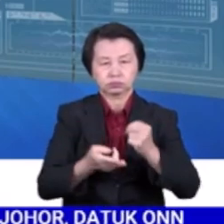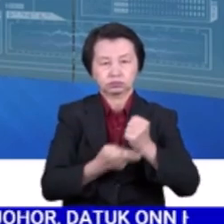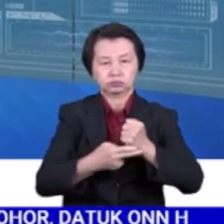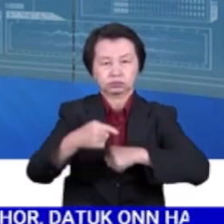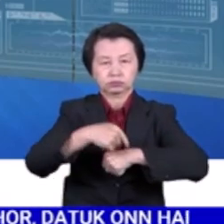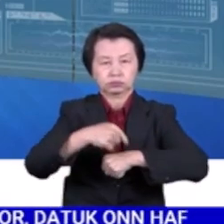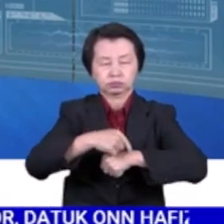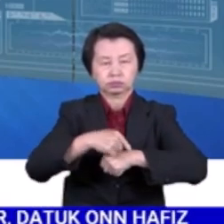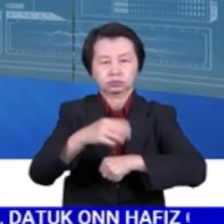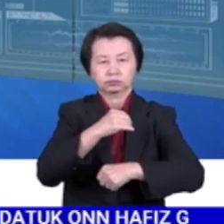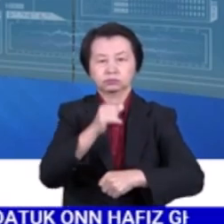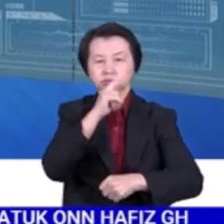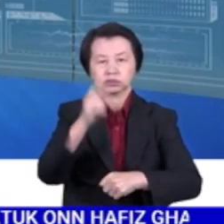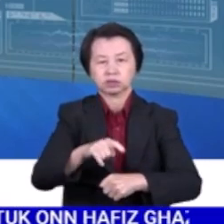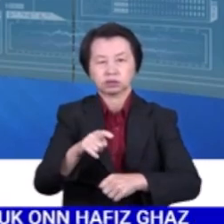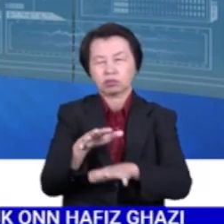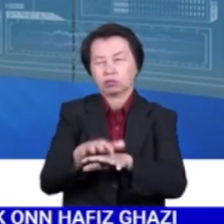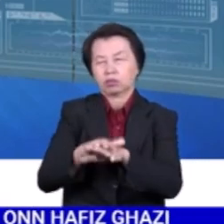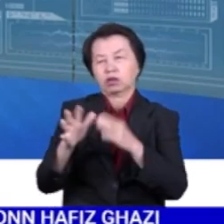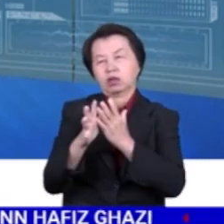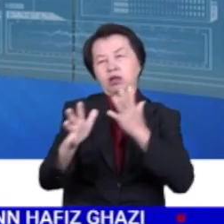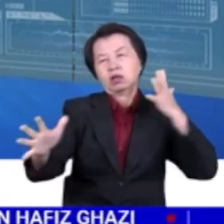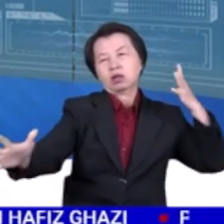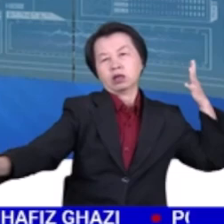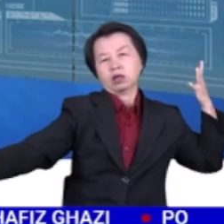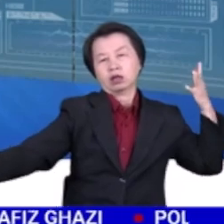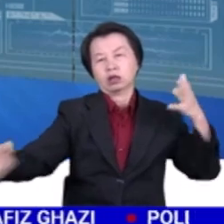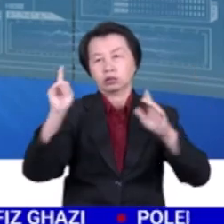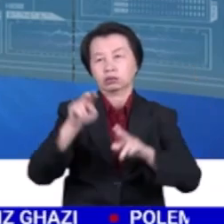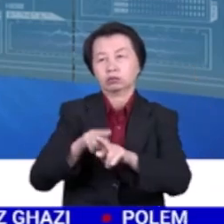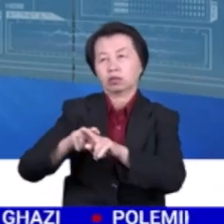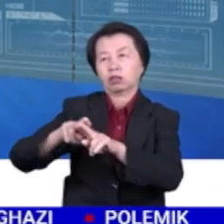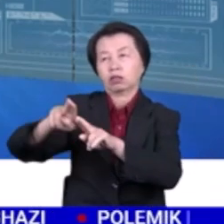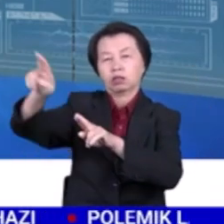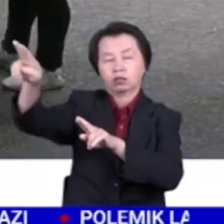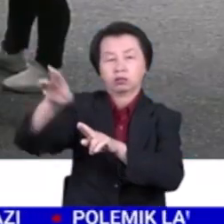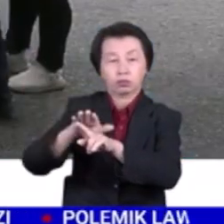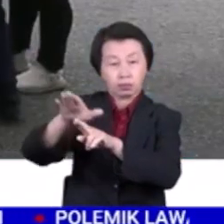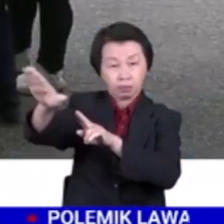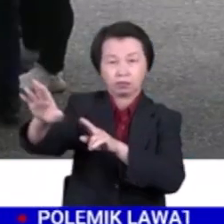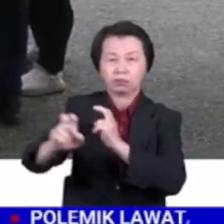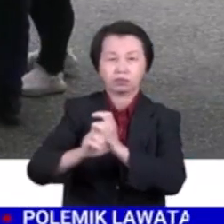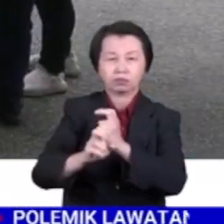menjimatkan masa dan tidak perlu bersesak menunggu giliran ke puncak.